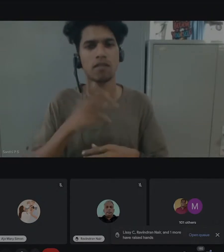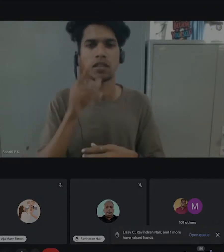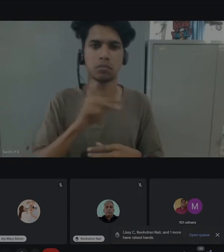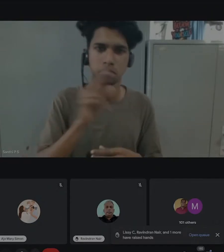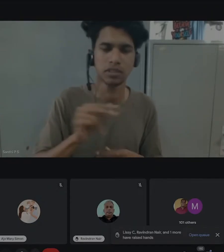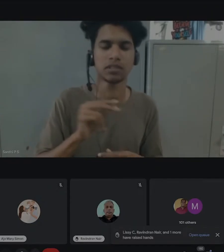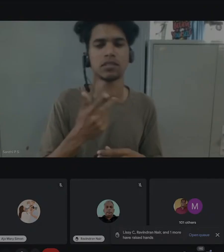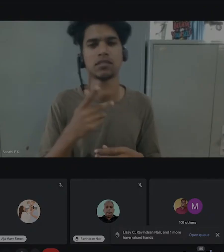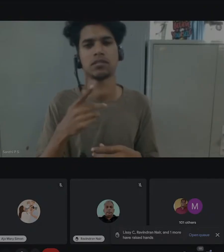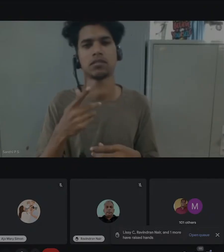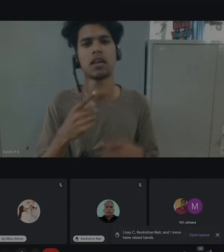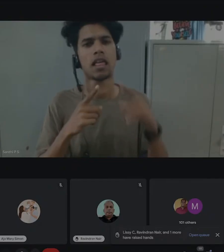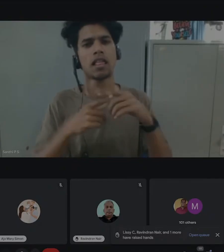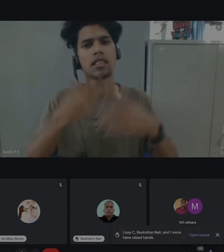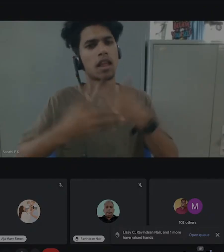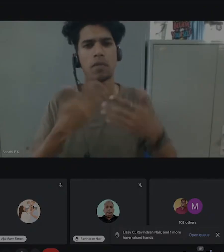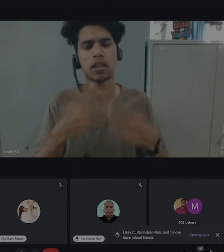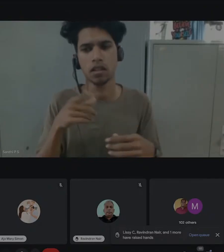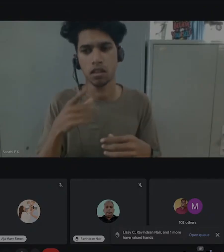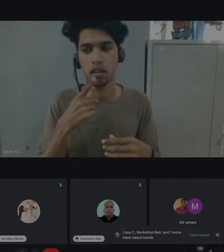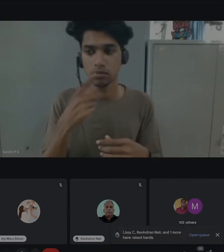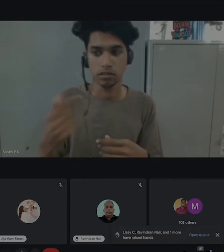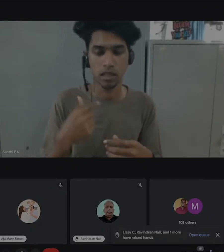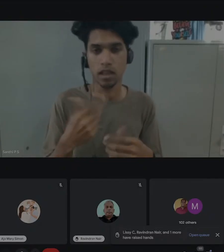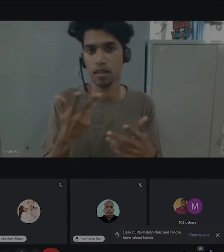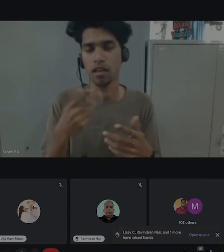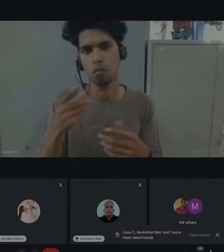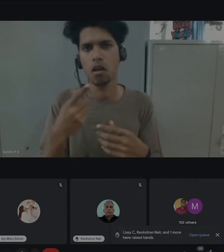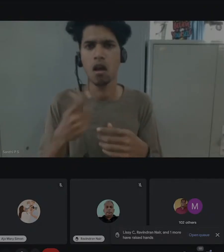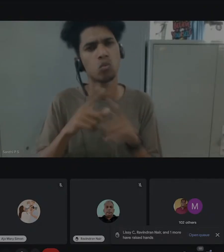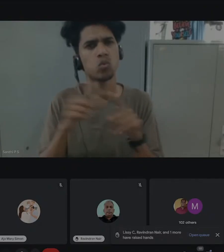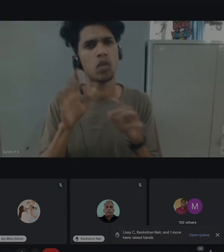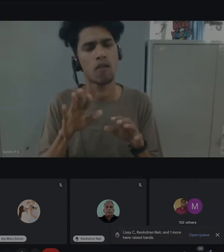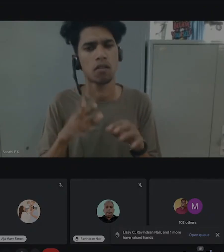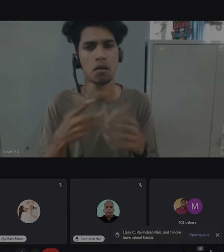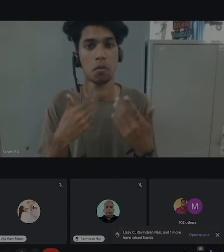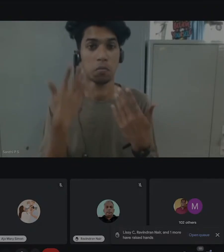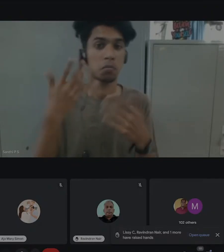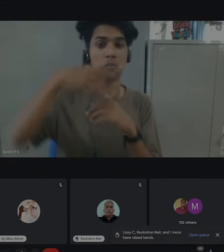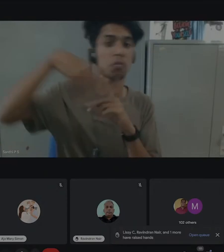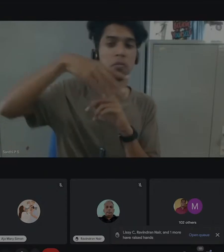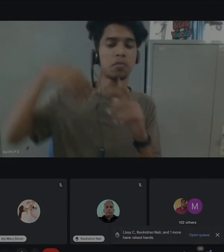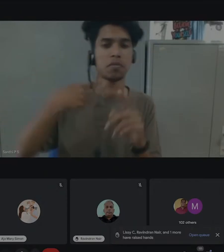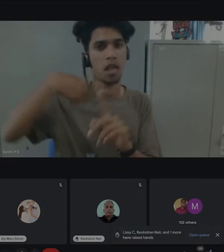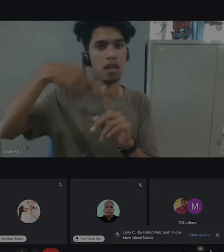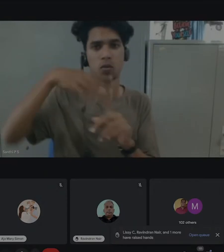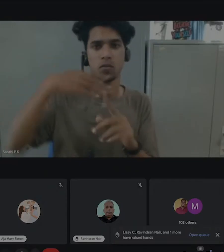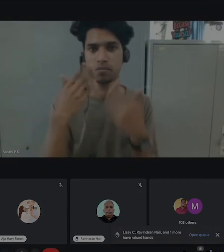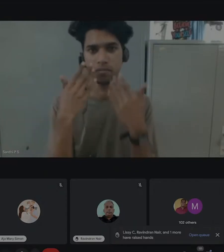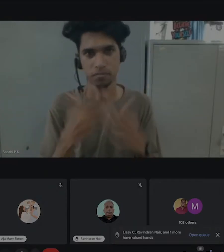കൃത്യമായിട്ട് ചെയ്യുന്നു എന്ന് പറഞ്ഞ് എനിക്കറിയില്ല അതിനെപ്പറ്റി എന്താണ് അവിടെ ചെയ്യുന്നു എന്നുള്ളത്. കൃത്യമായിട്ട് ചെയ്യാൻ നോക്കുക. അല്ലെങ്കിൽ